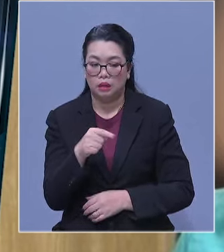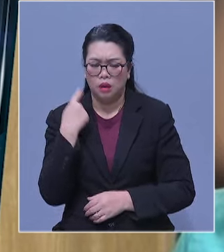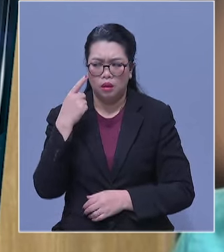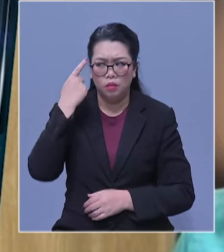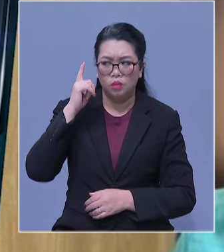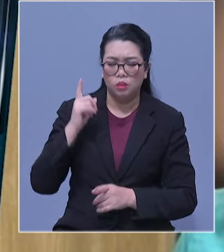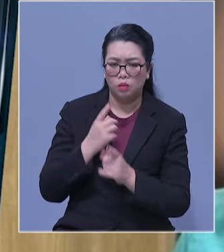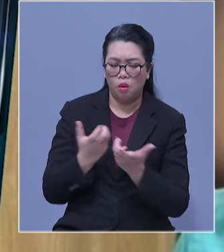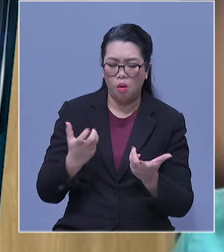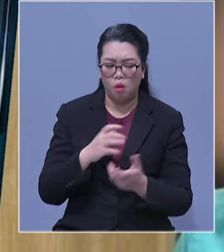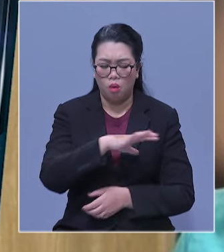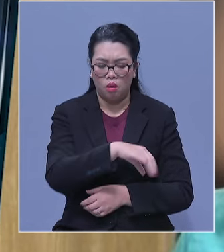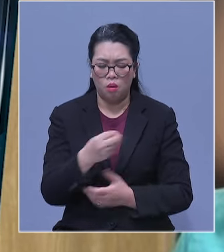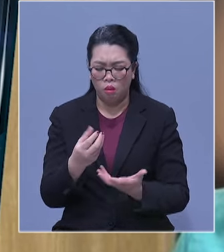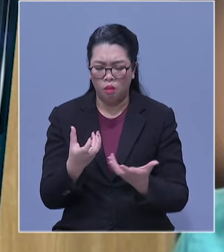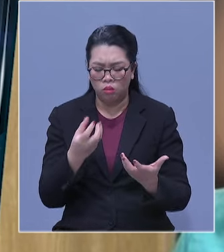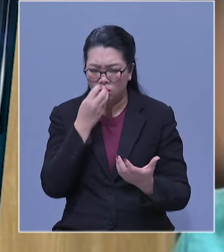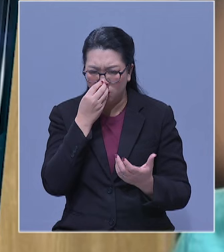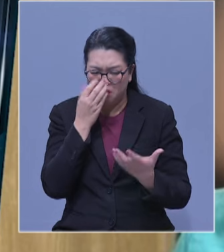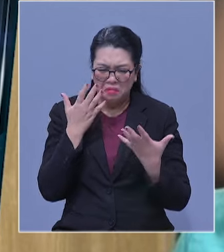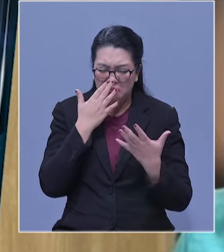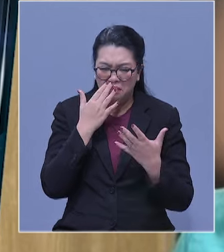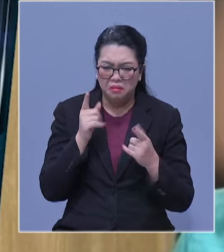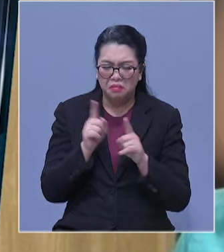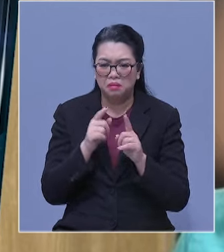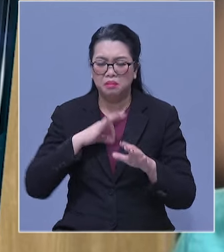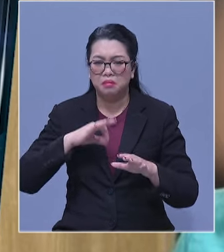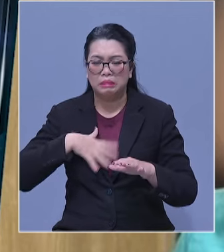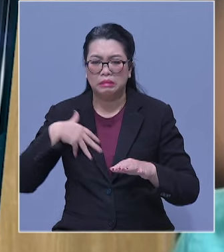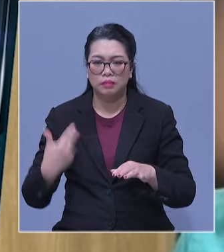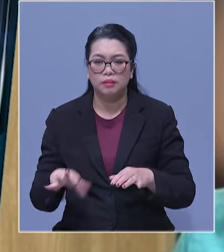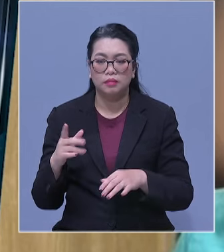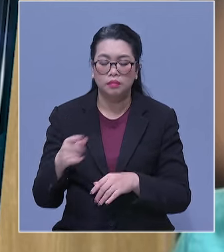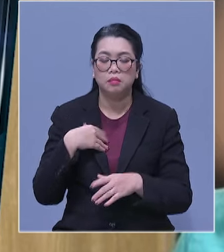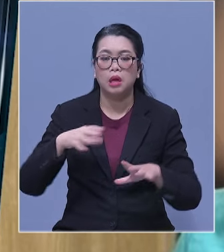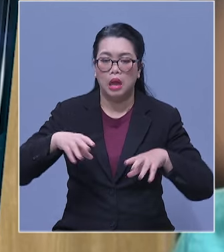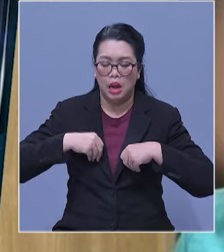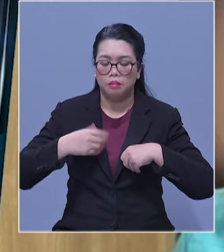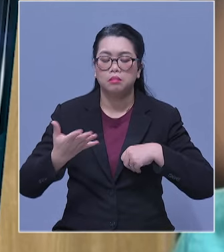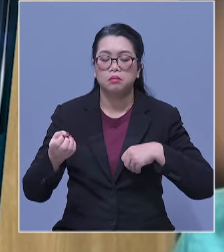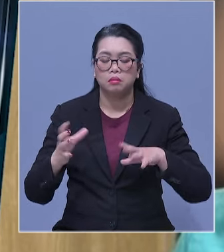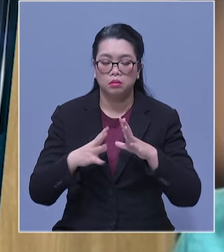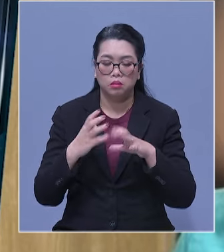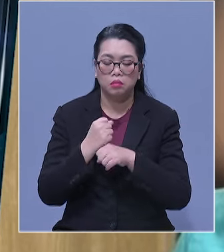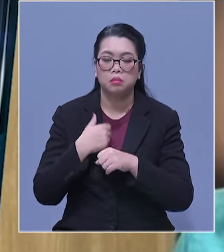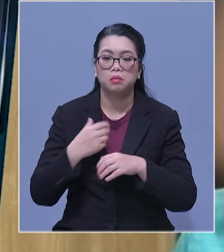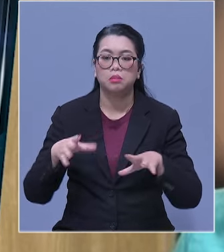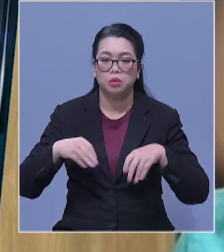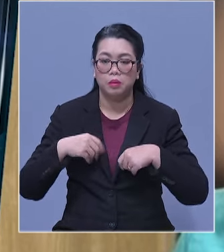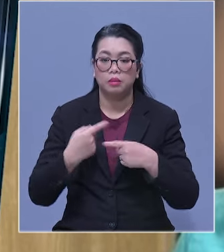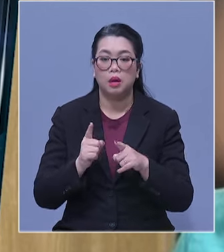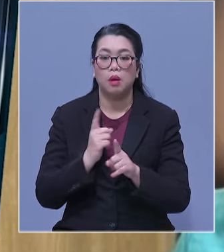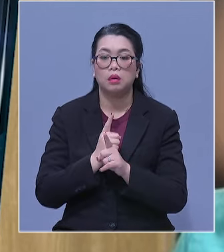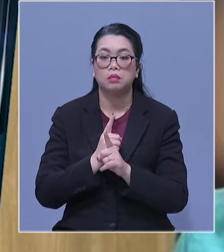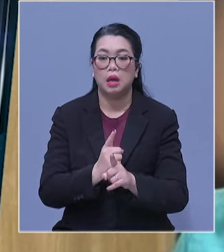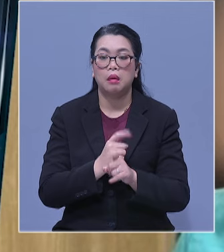ครไม่รู้เนี่ยเอาของที่โต๊ะเรามาดมเนี่ยน่ากลัวแล้วนะคะเบื้องต้นในนัดให้การรับสารภาพตลอดข้อกล่าวหาแต่ปฏิเสธว่าไม่ได้เป็น